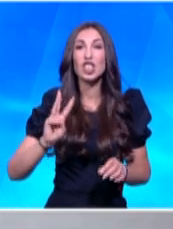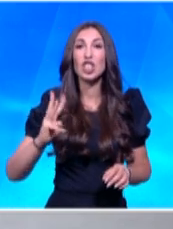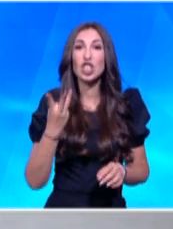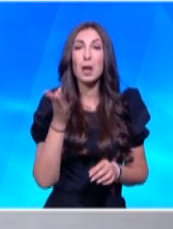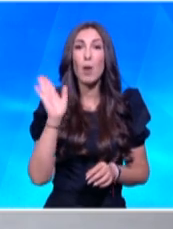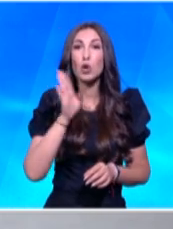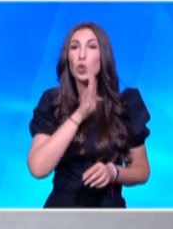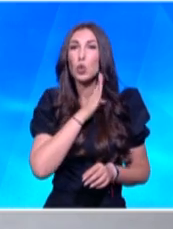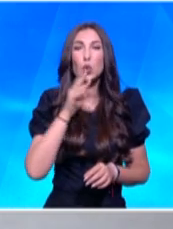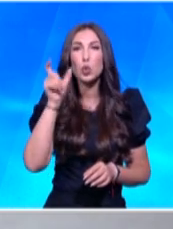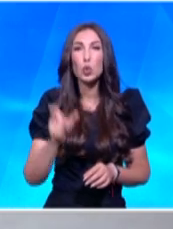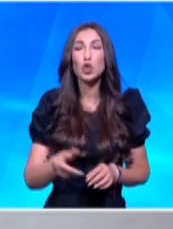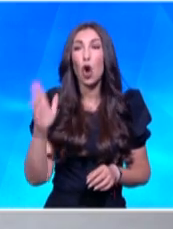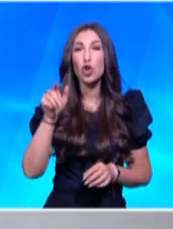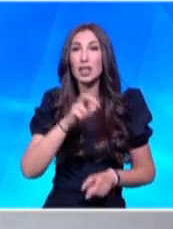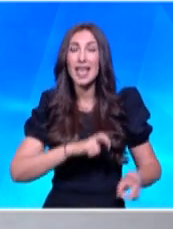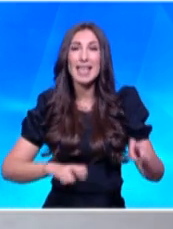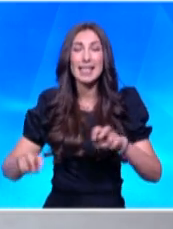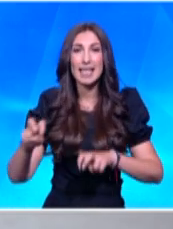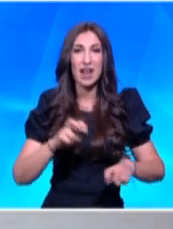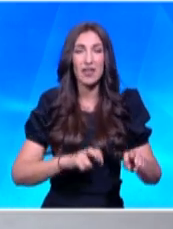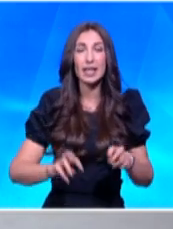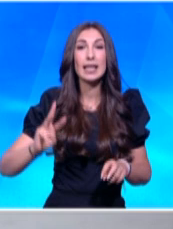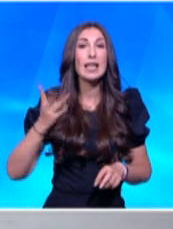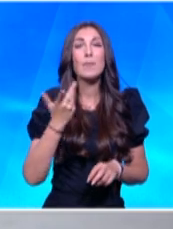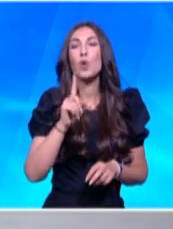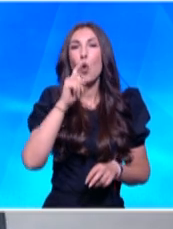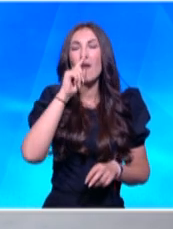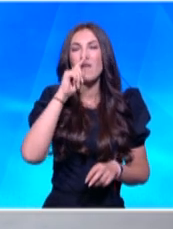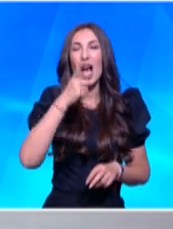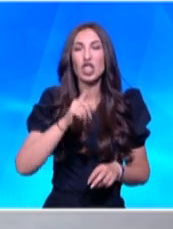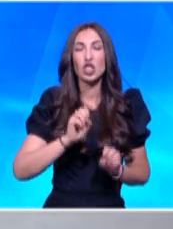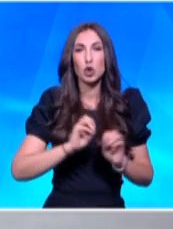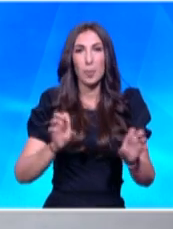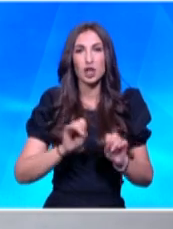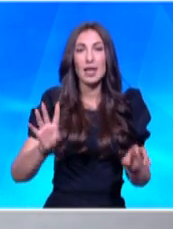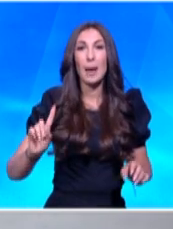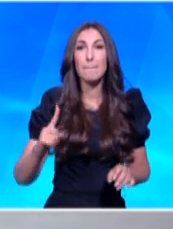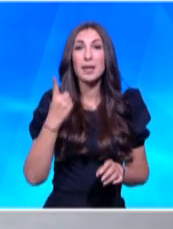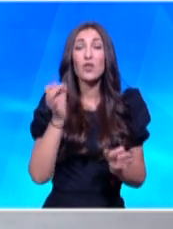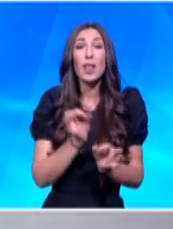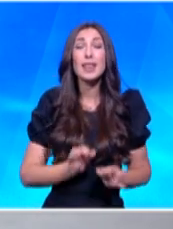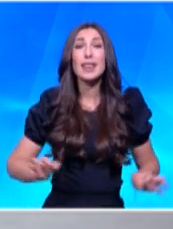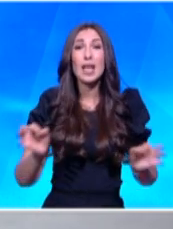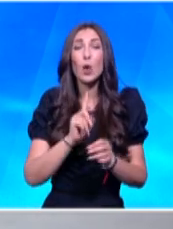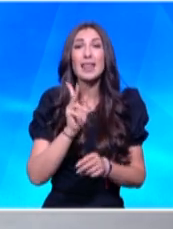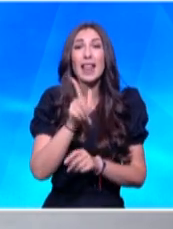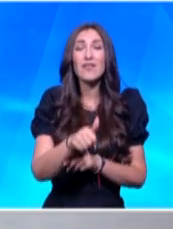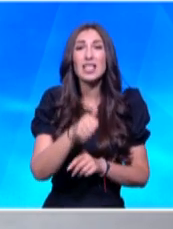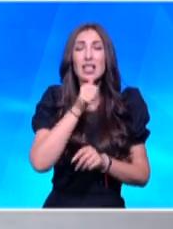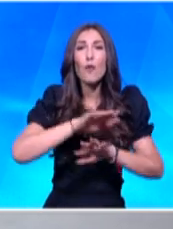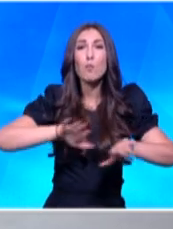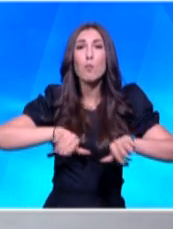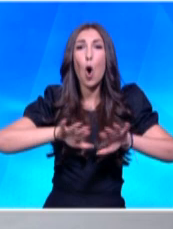все още се издирват. Три много важни съобщения от властите. Първо, никой да не влиза в морето,